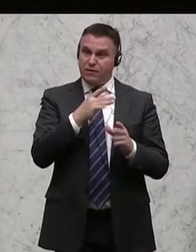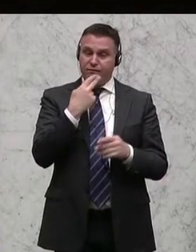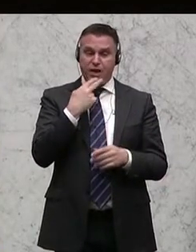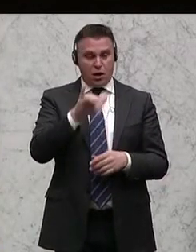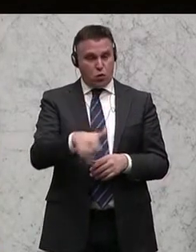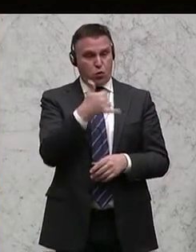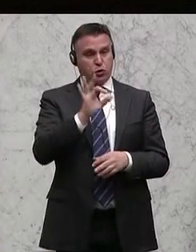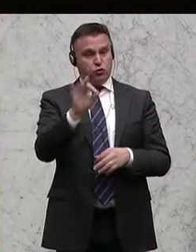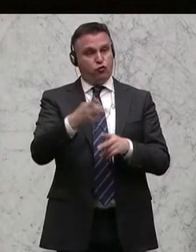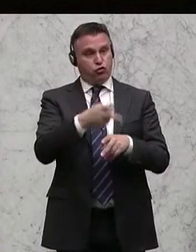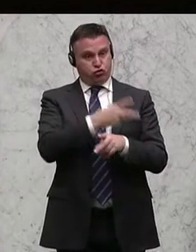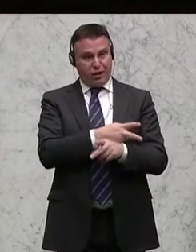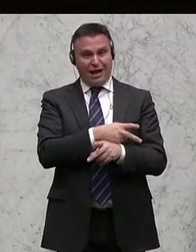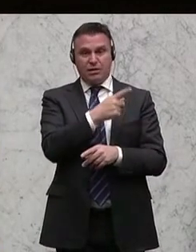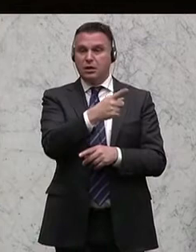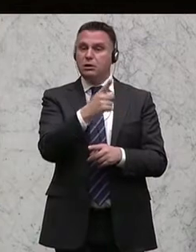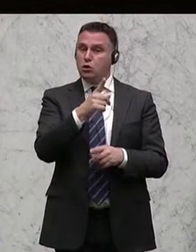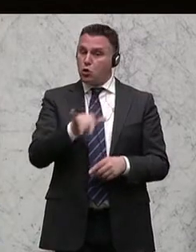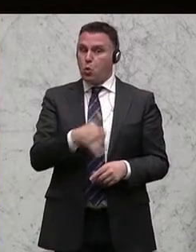tätigen Juristen davon abzuhalten,